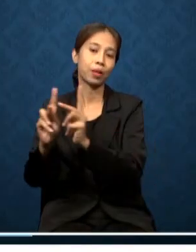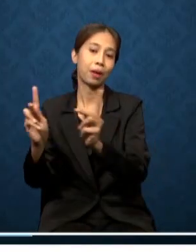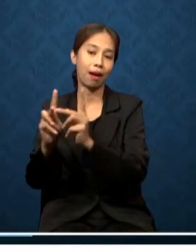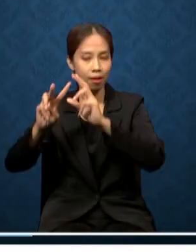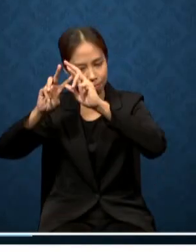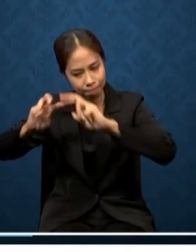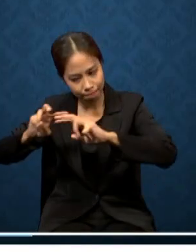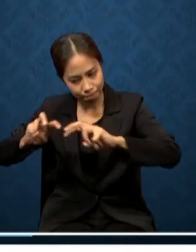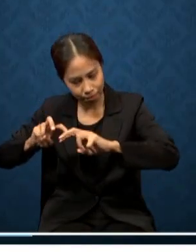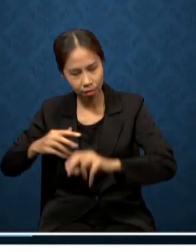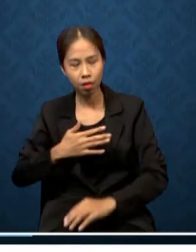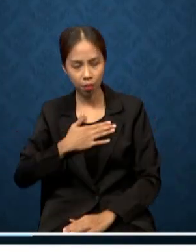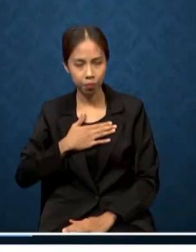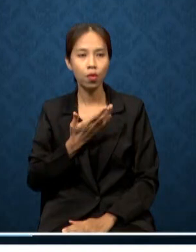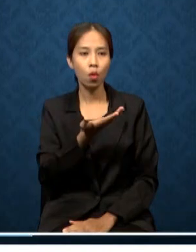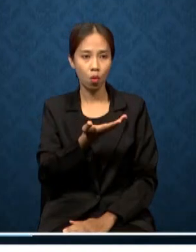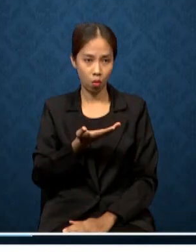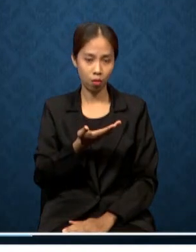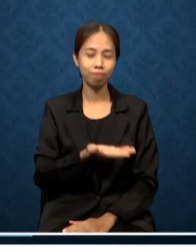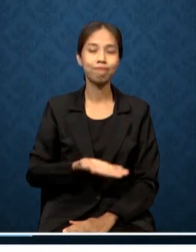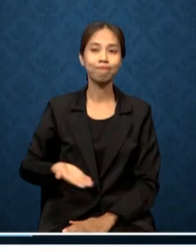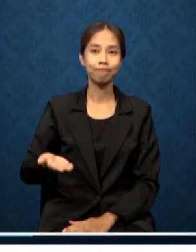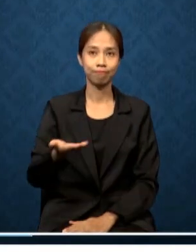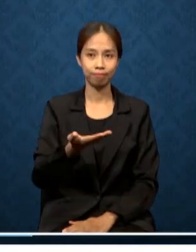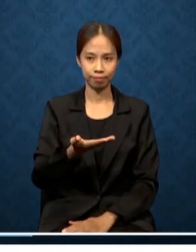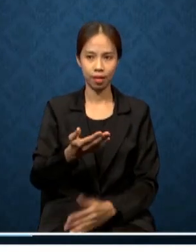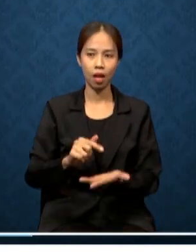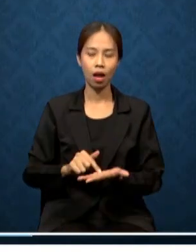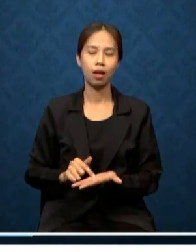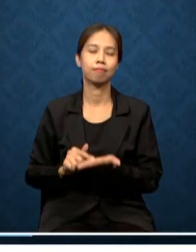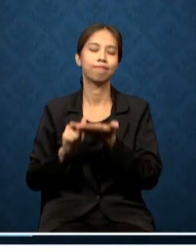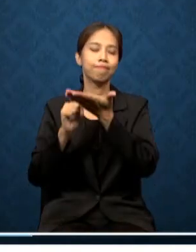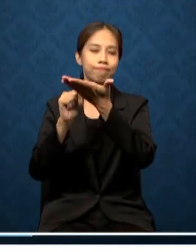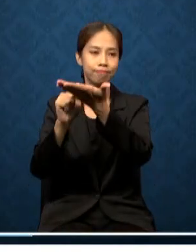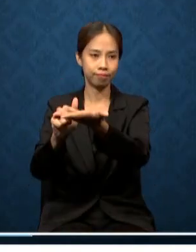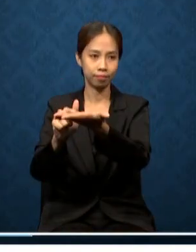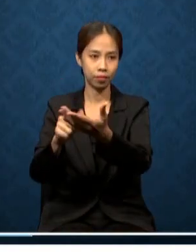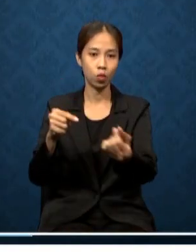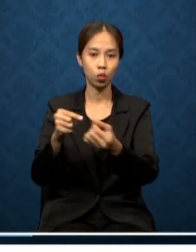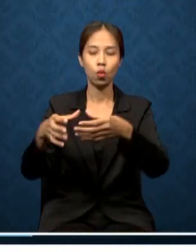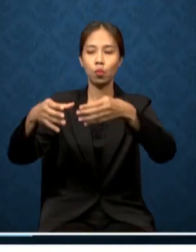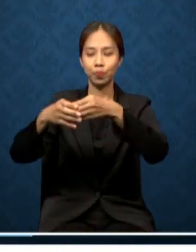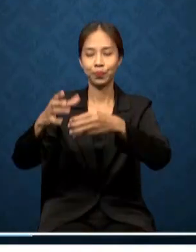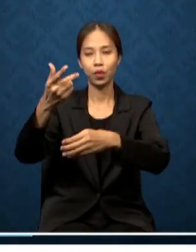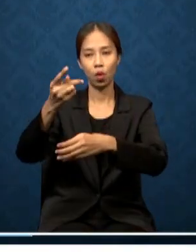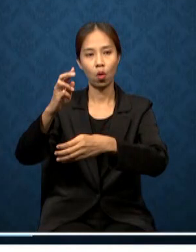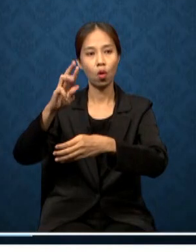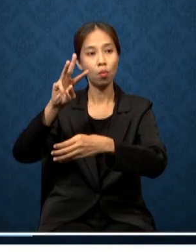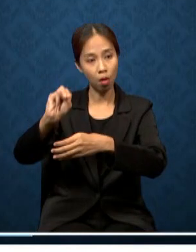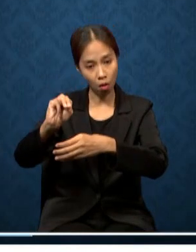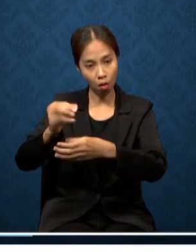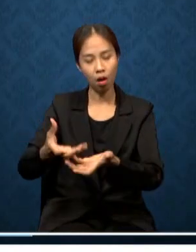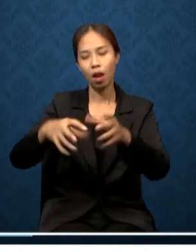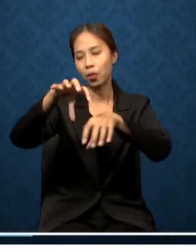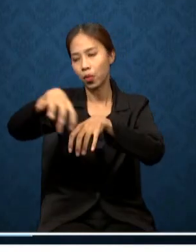ก็ขอได้โปรดท่านได้เสนอไปยังคณะรัฐมนตรีและหน่วยงานอื่น